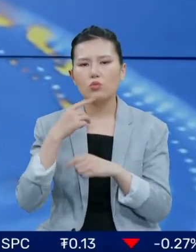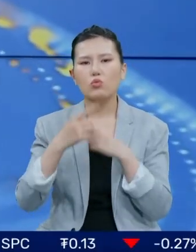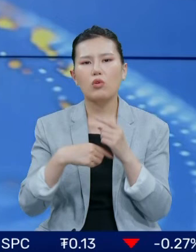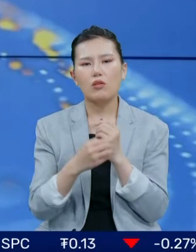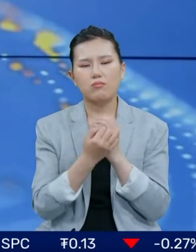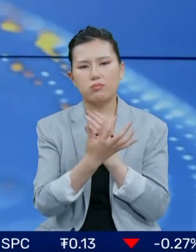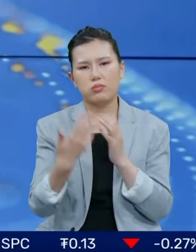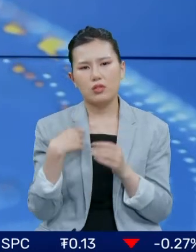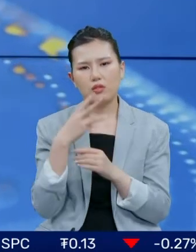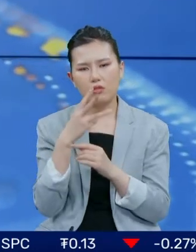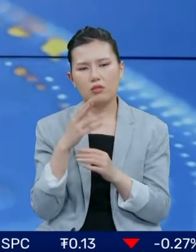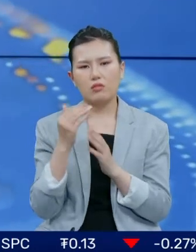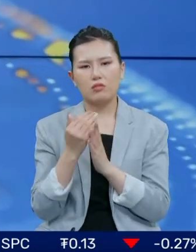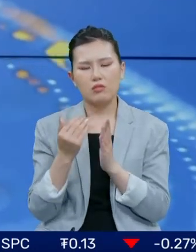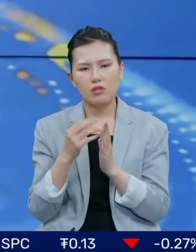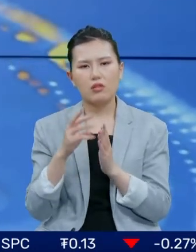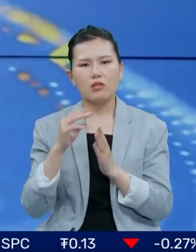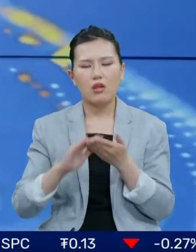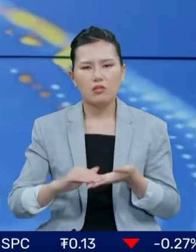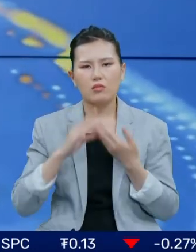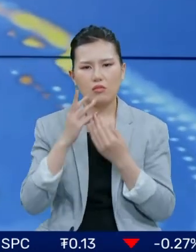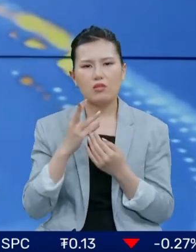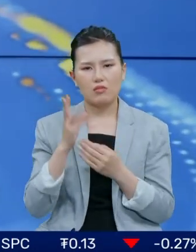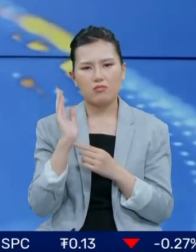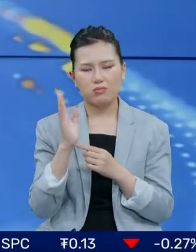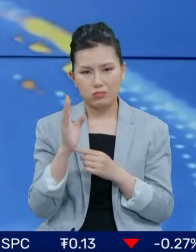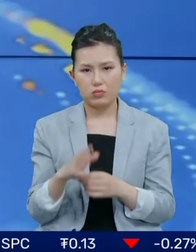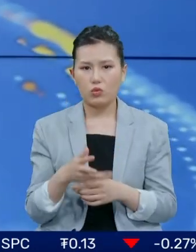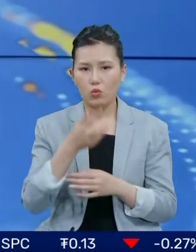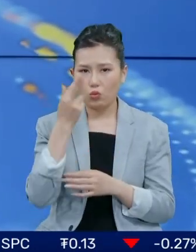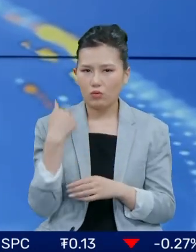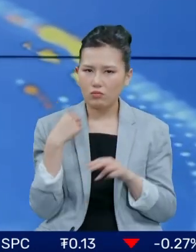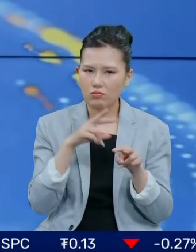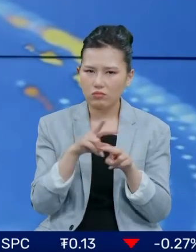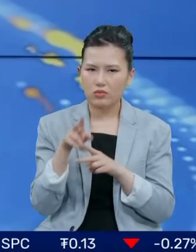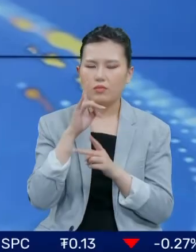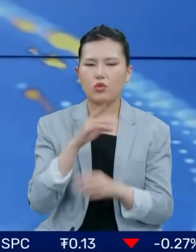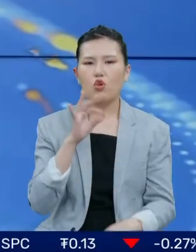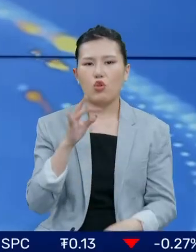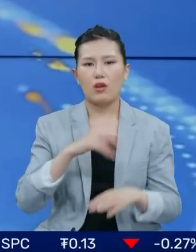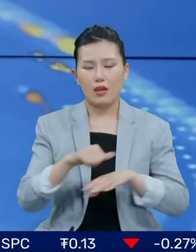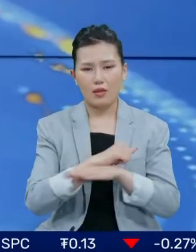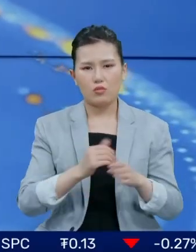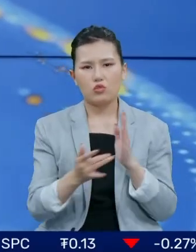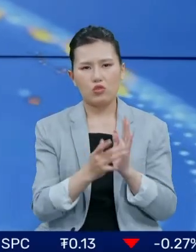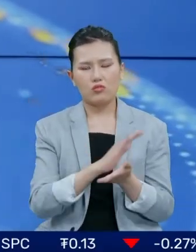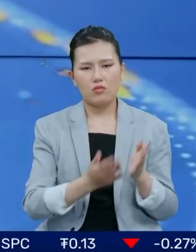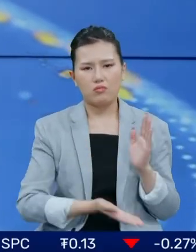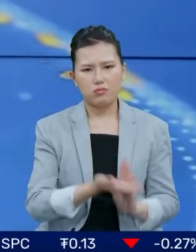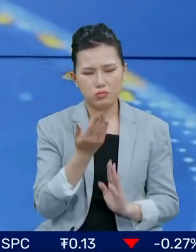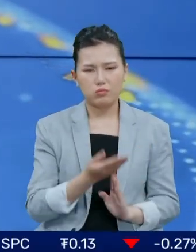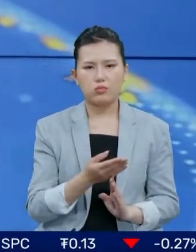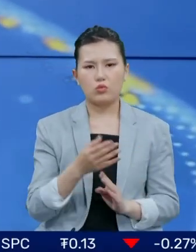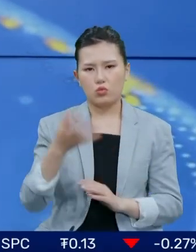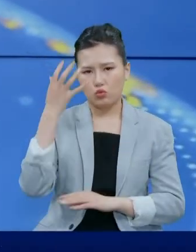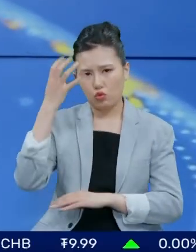турш үргэлжилсэн арга хэмжээндээ сарахад Орхон аймаг дижитал шилжилт, аж ахуй нэгжүүдэд дэмжих, төрийн үйлчилгээг иргэдэд